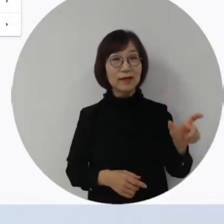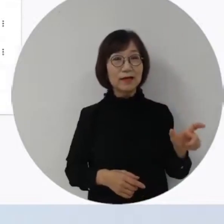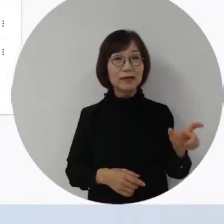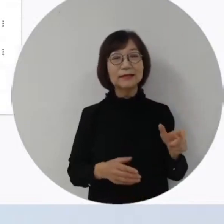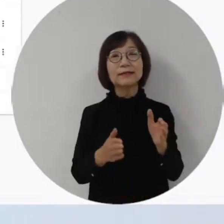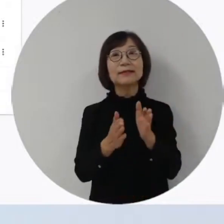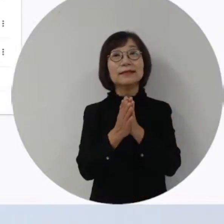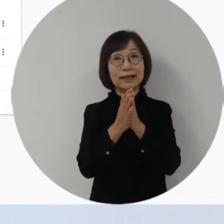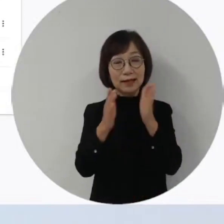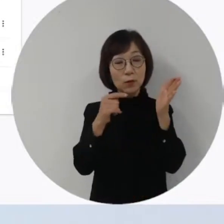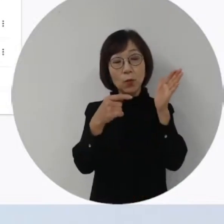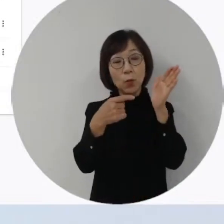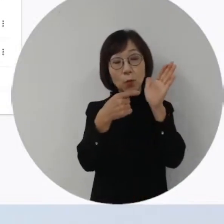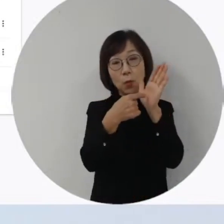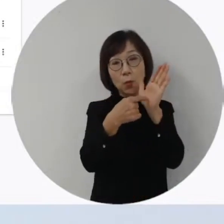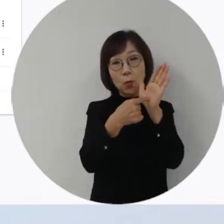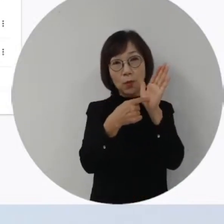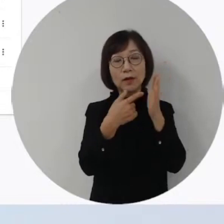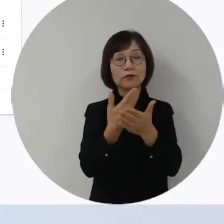줍니다.